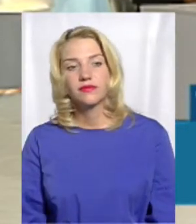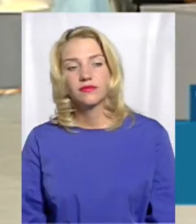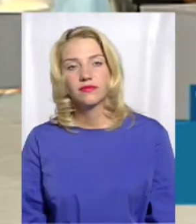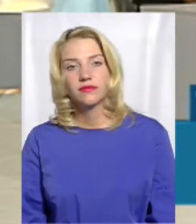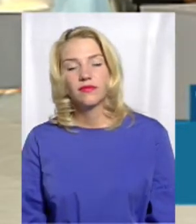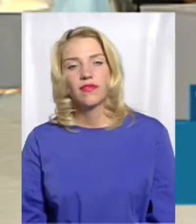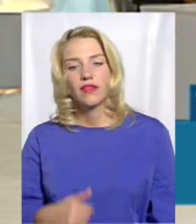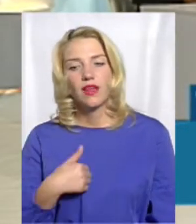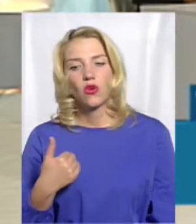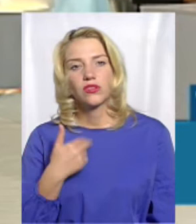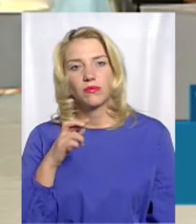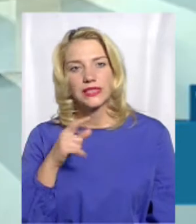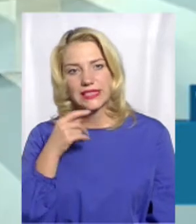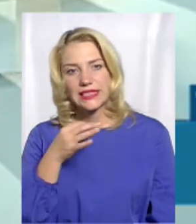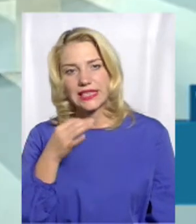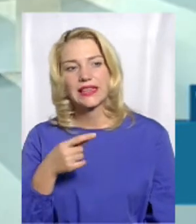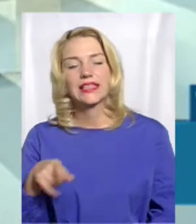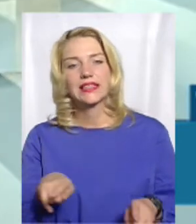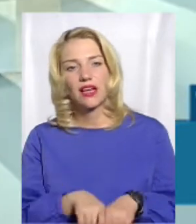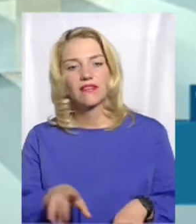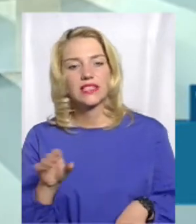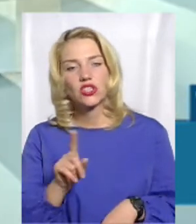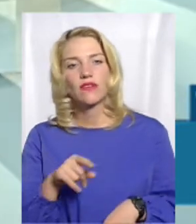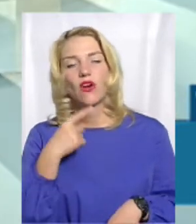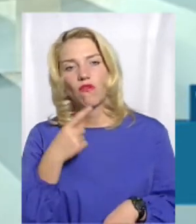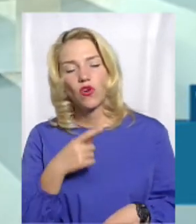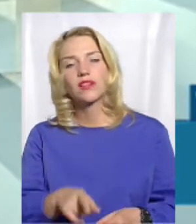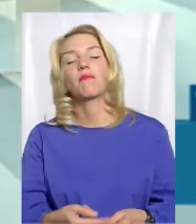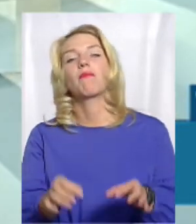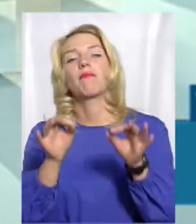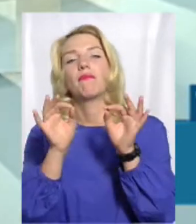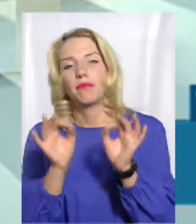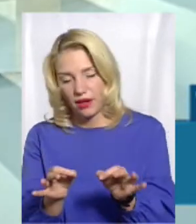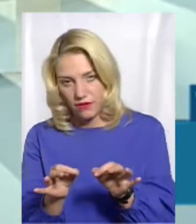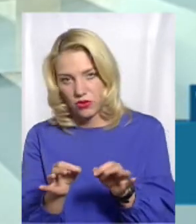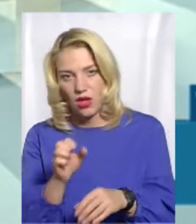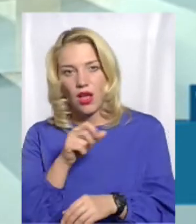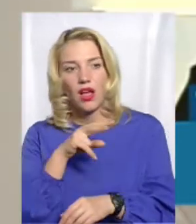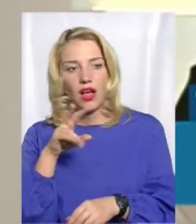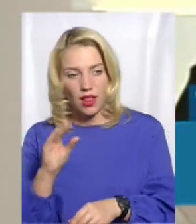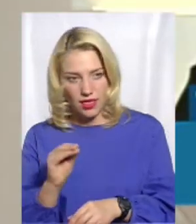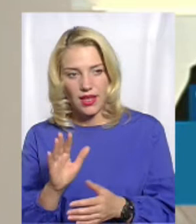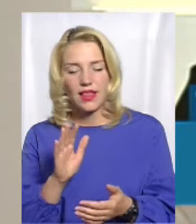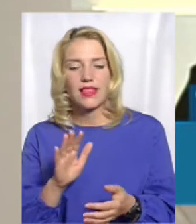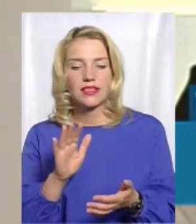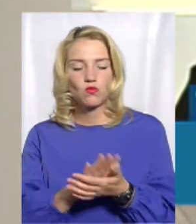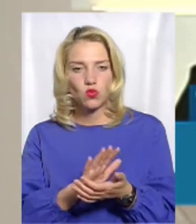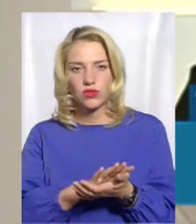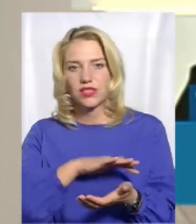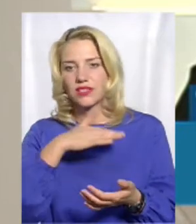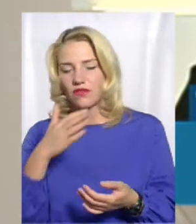Я хочу розказати так. Оце, що ви говорите, все правильно, але на мусорозвалище